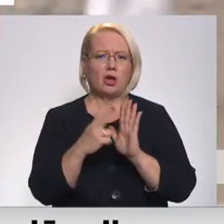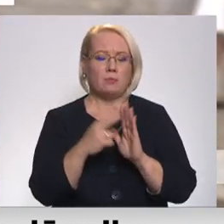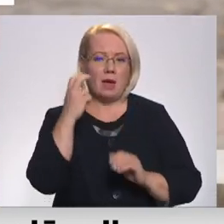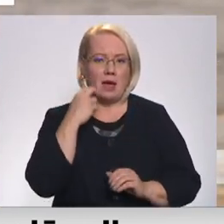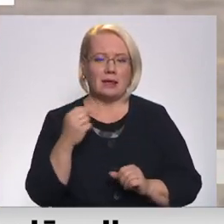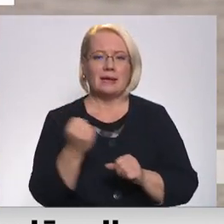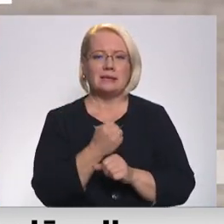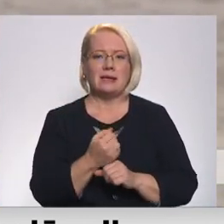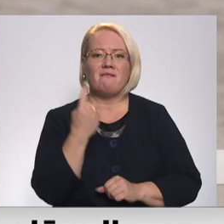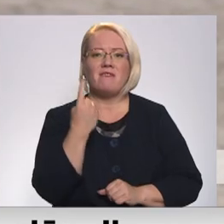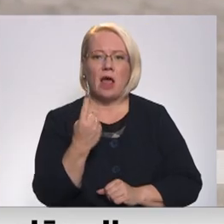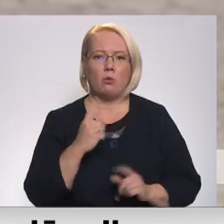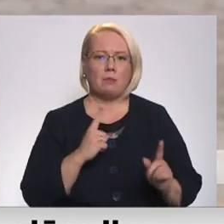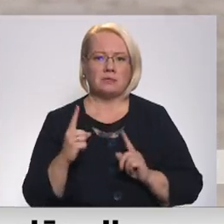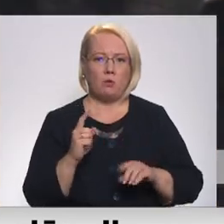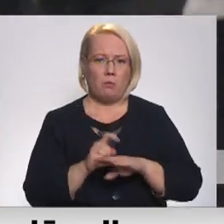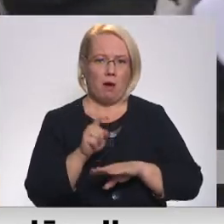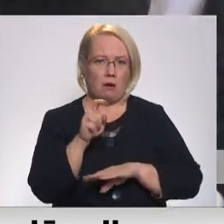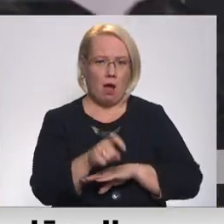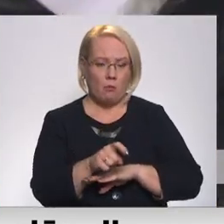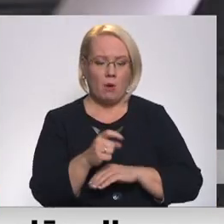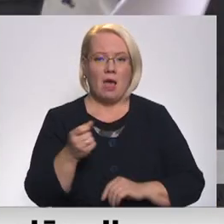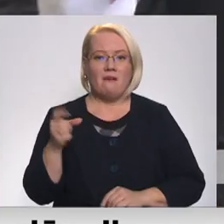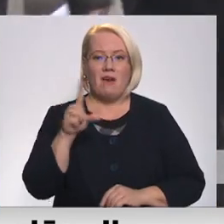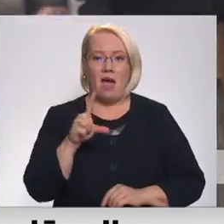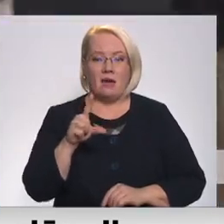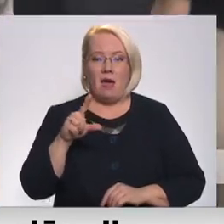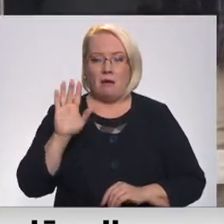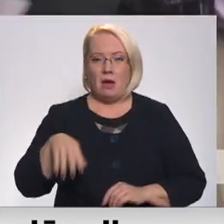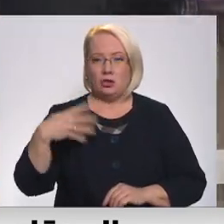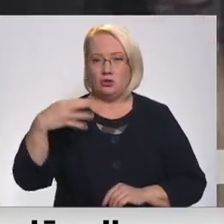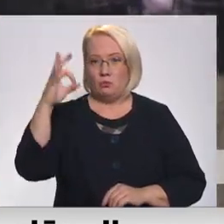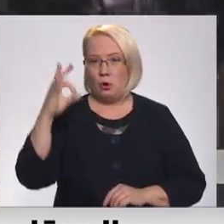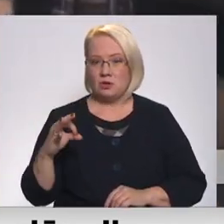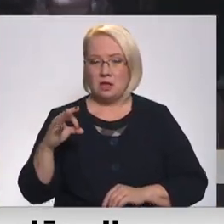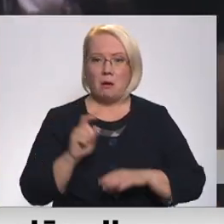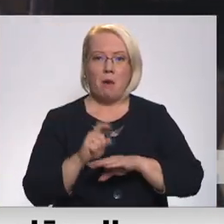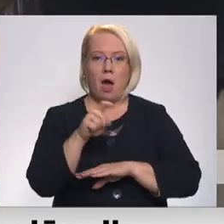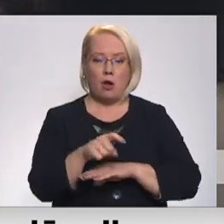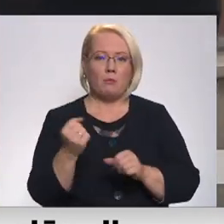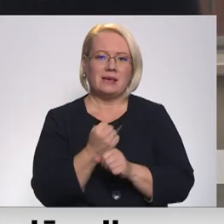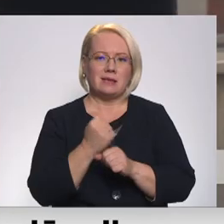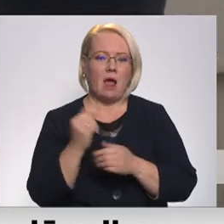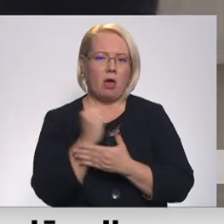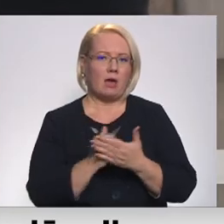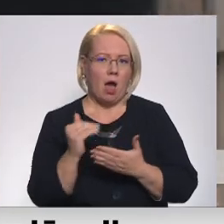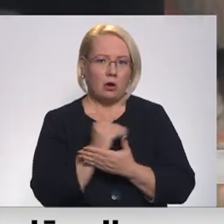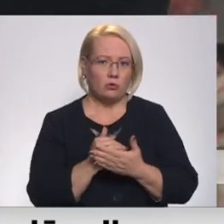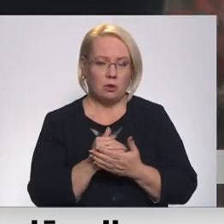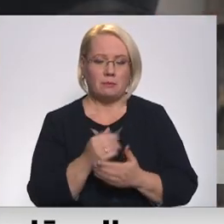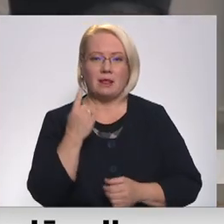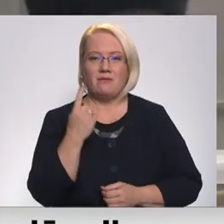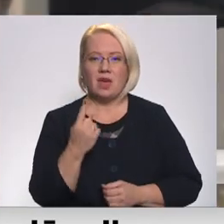vienu administratīvo pārkāpumu. Vairāk nekā 40% pārkāpumus izdara atkārtoti. Bet viens